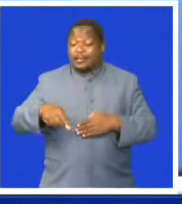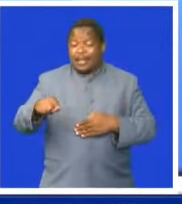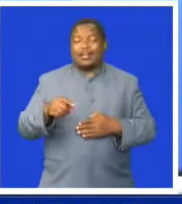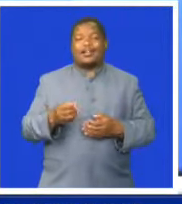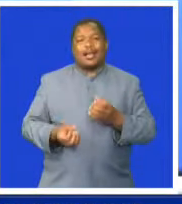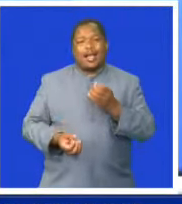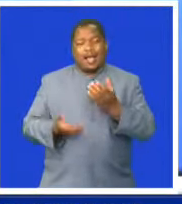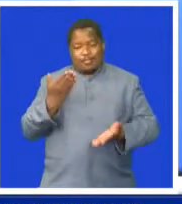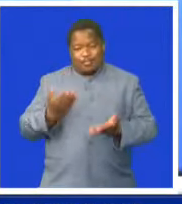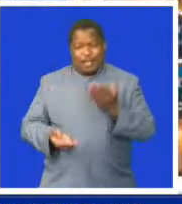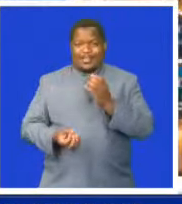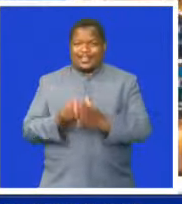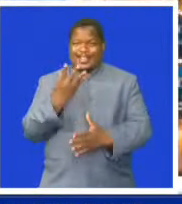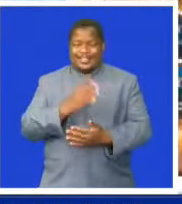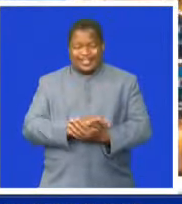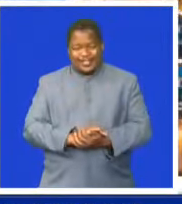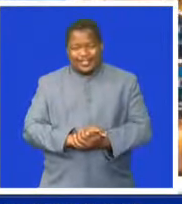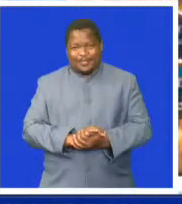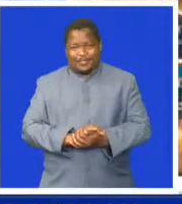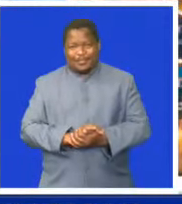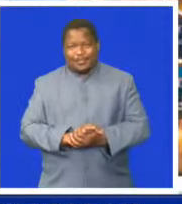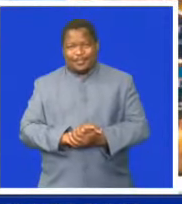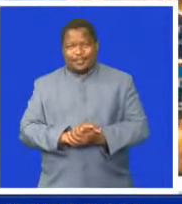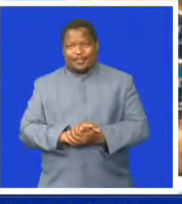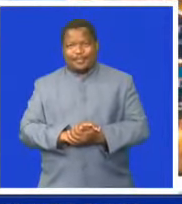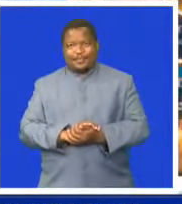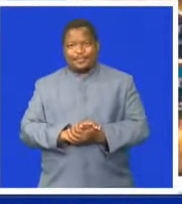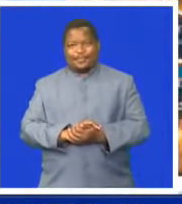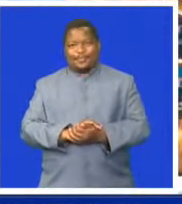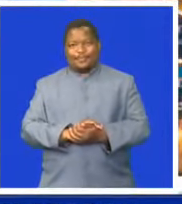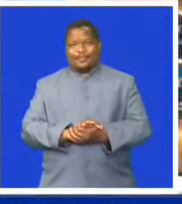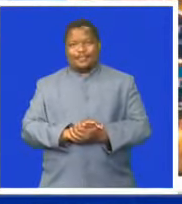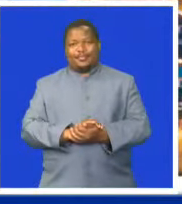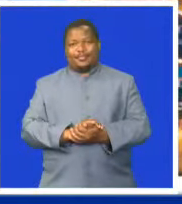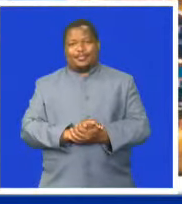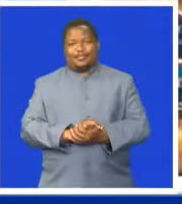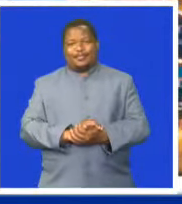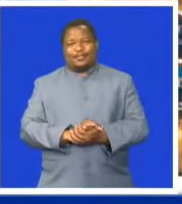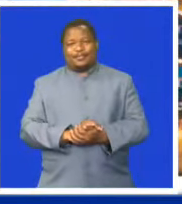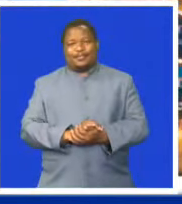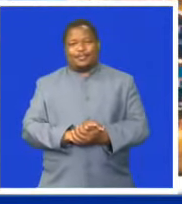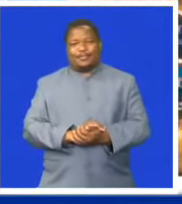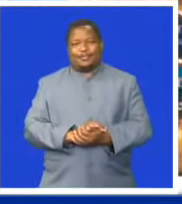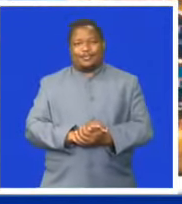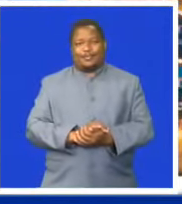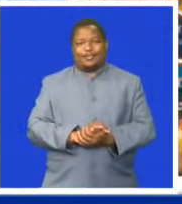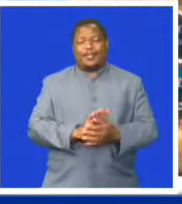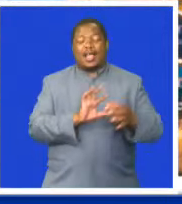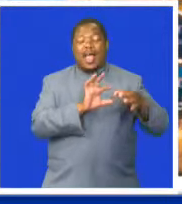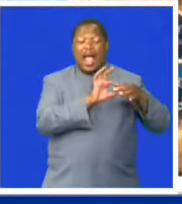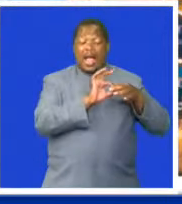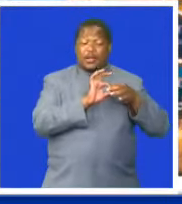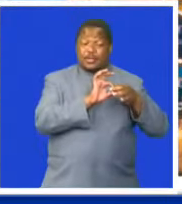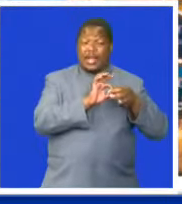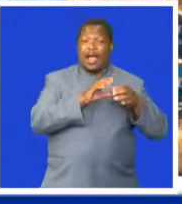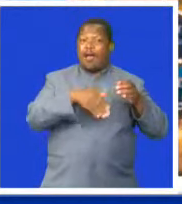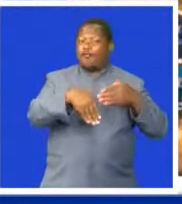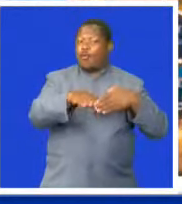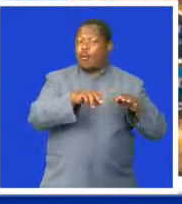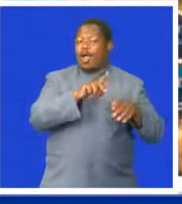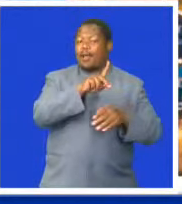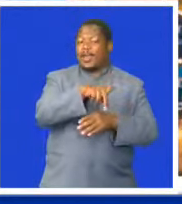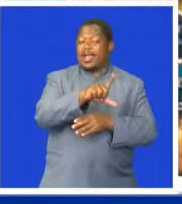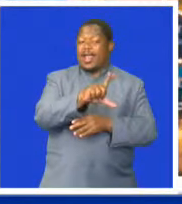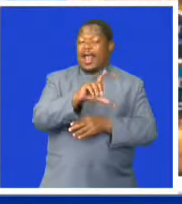umsibi kalobamba. Lobuke kusebenza kwehovisi lenhlangano ye Premier League of Eswatini Petrols vilakade uthe